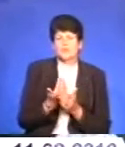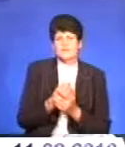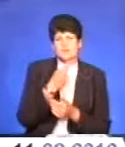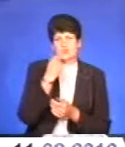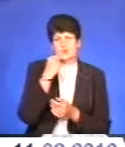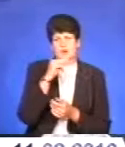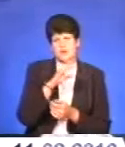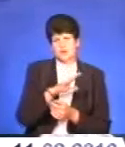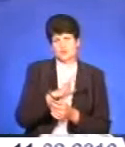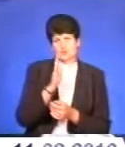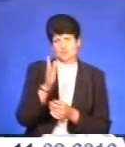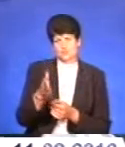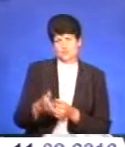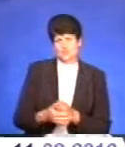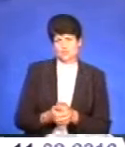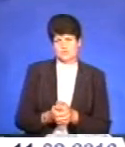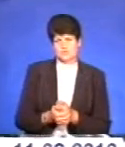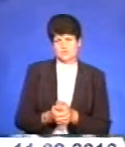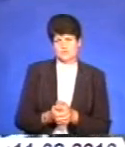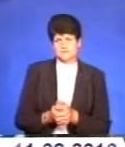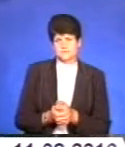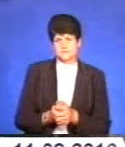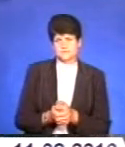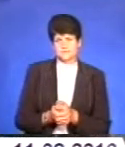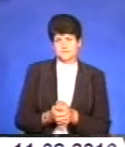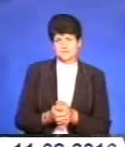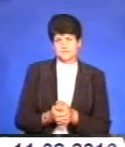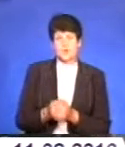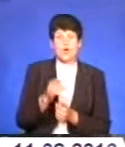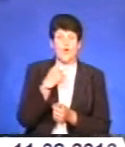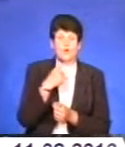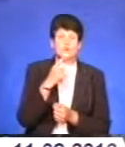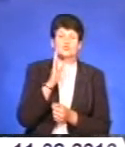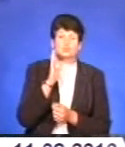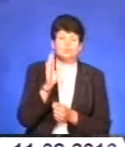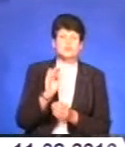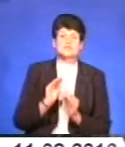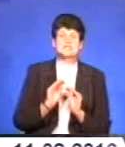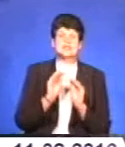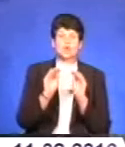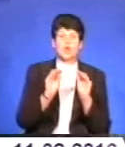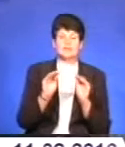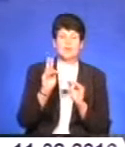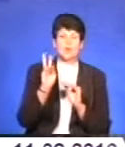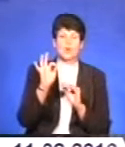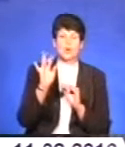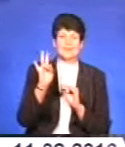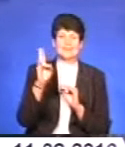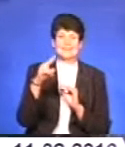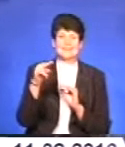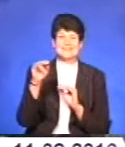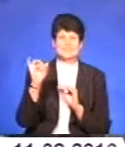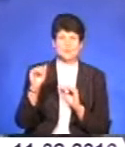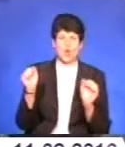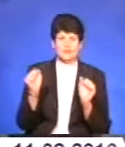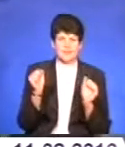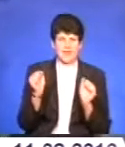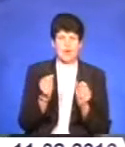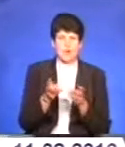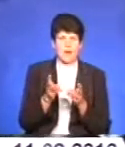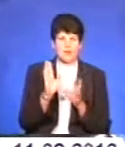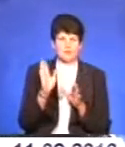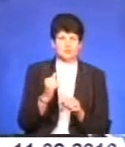було. А так, нічого. А от говорять, що будуть встановлювати кондиціонери, краще опалення робити. Думаєте, дійсно